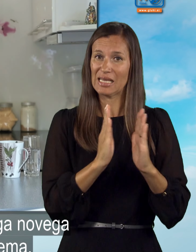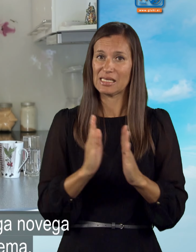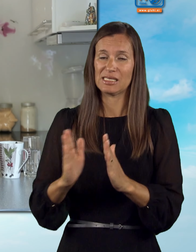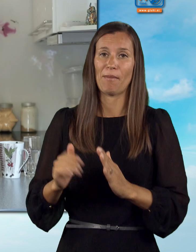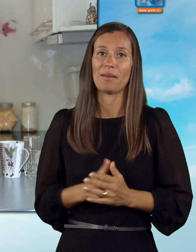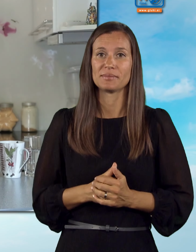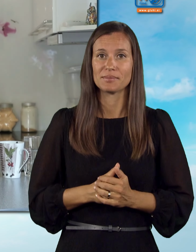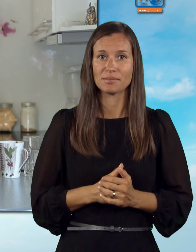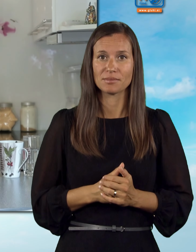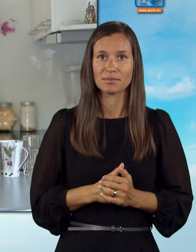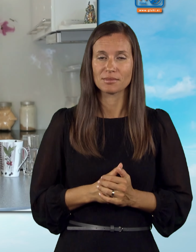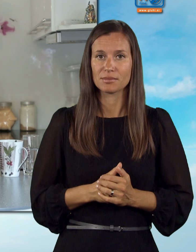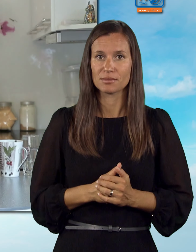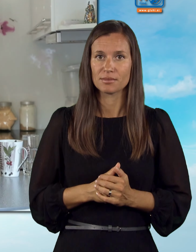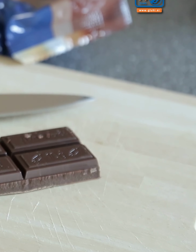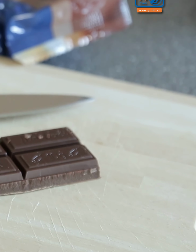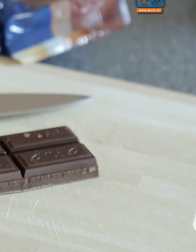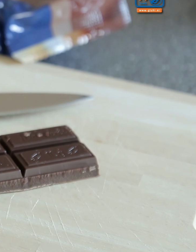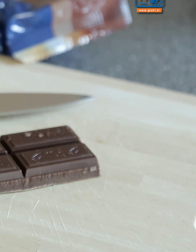prehranjevalnega sistema.